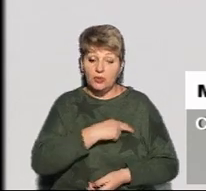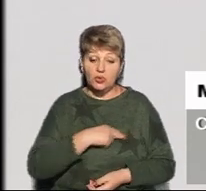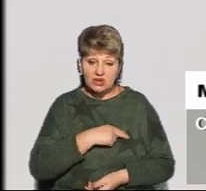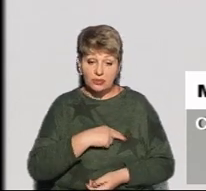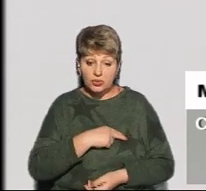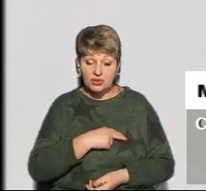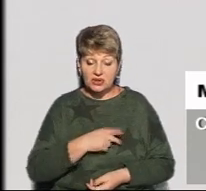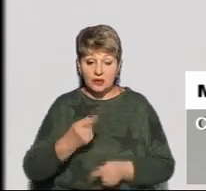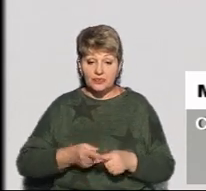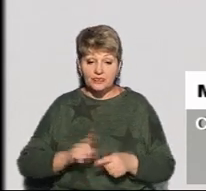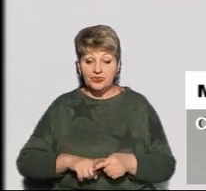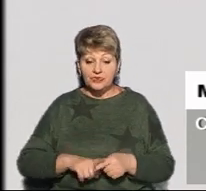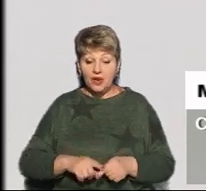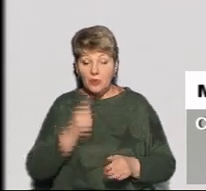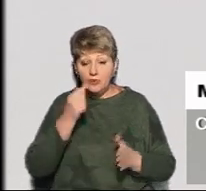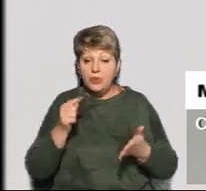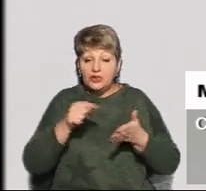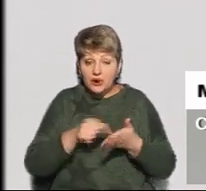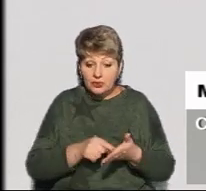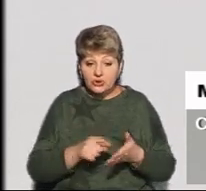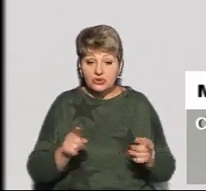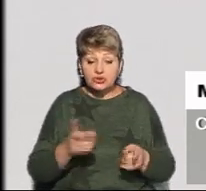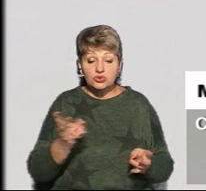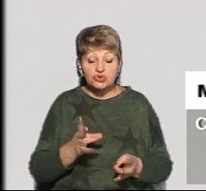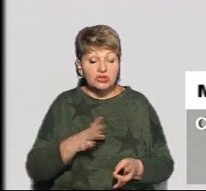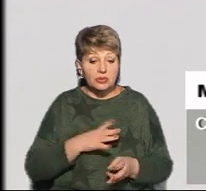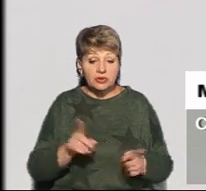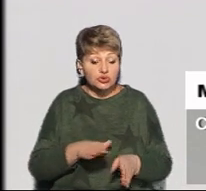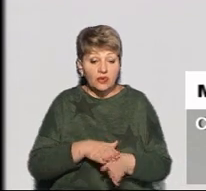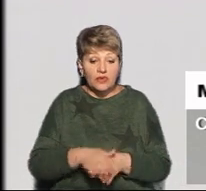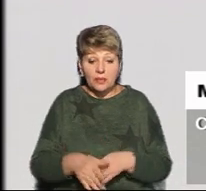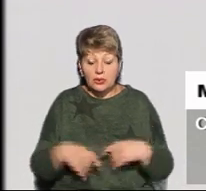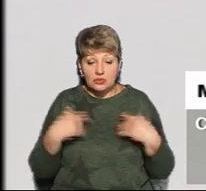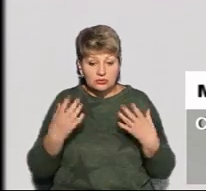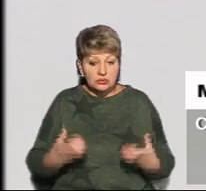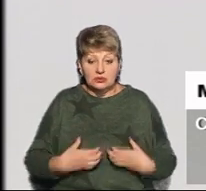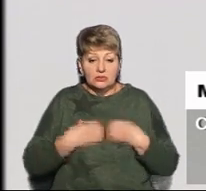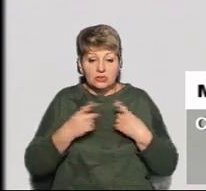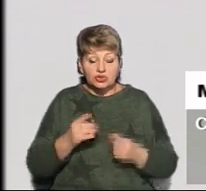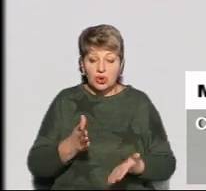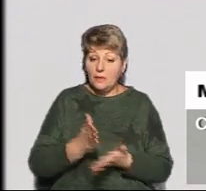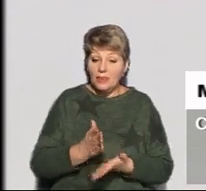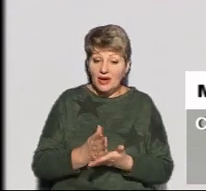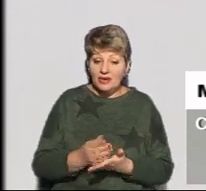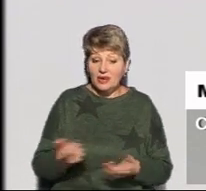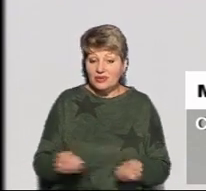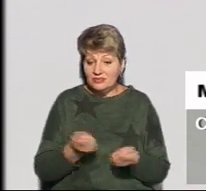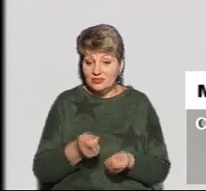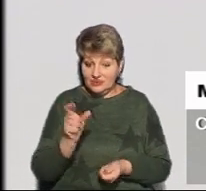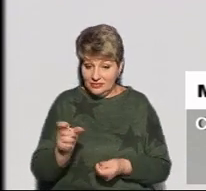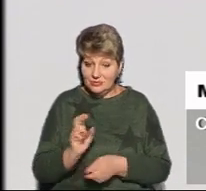знизу територіального списку потрапити, треба було там здійснити щось неймовірне, з умов такої низької явки, тим більше.